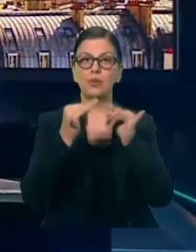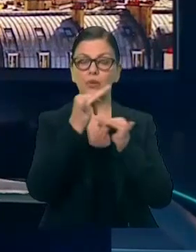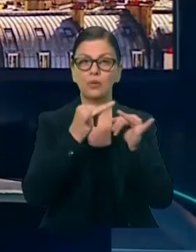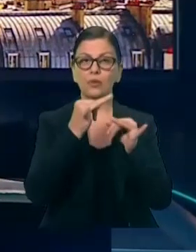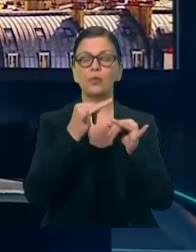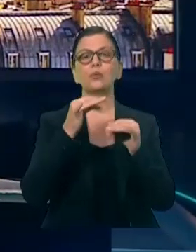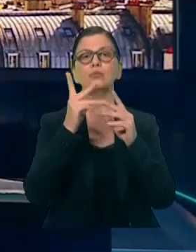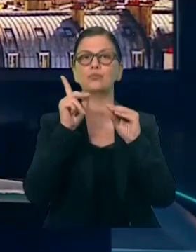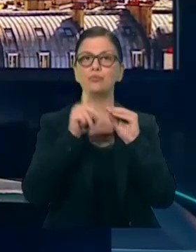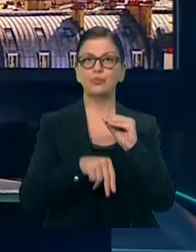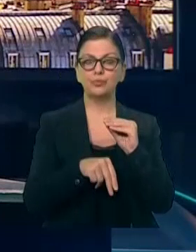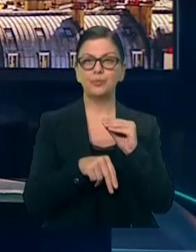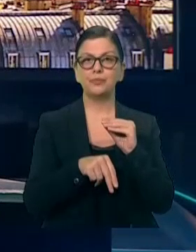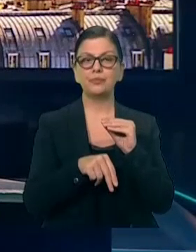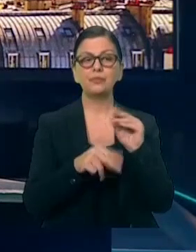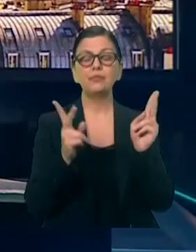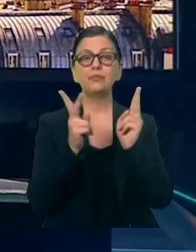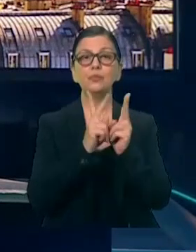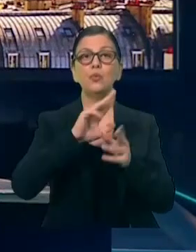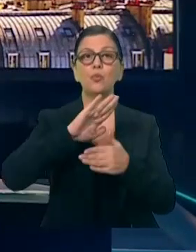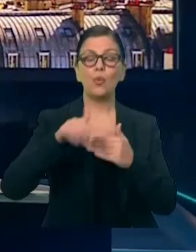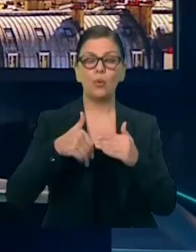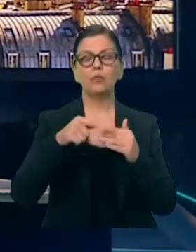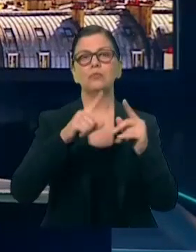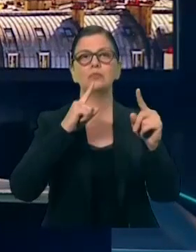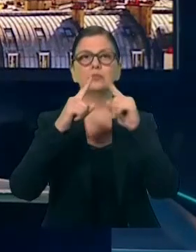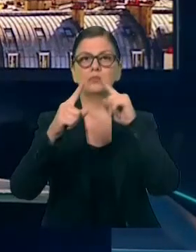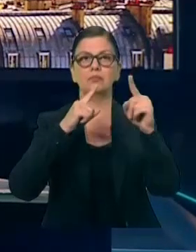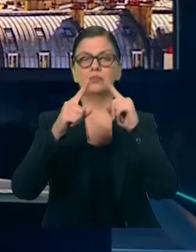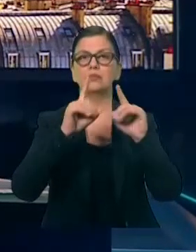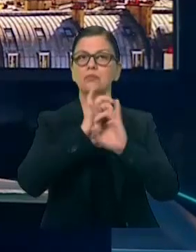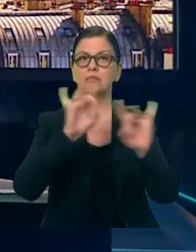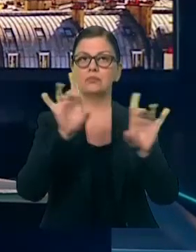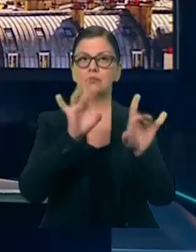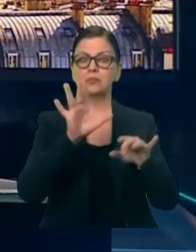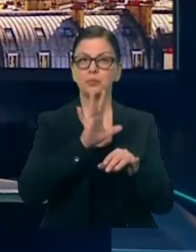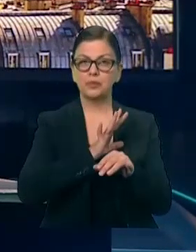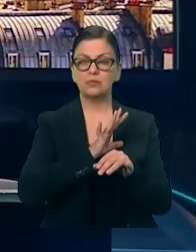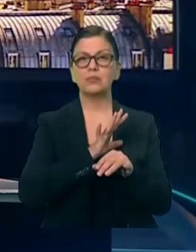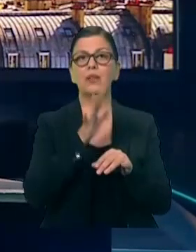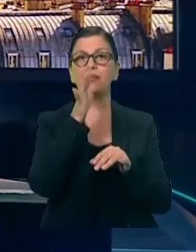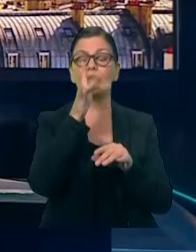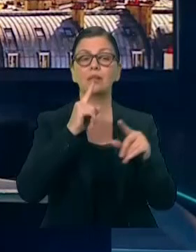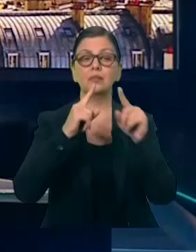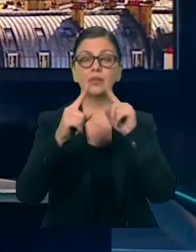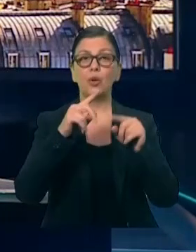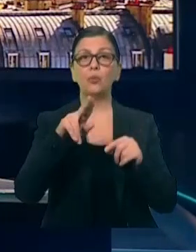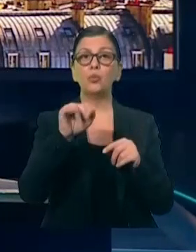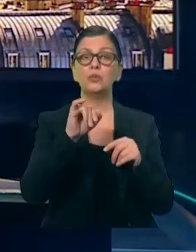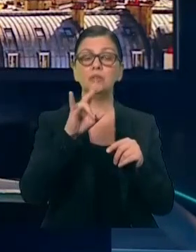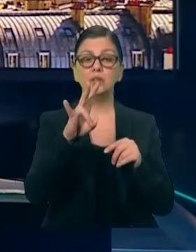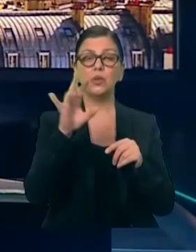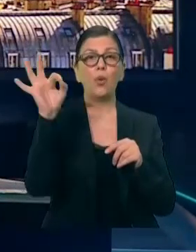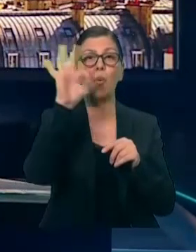baş tutub. Görüşdən sonra hər iki tərəfin iştirakı ilə mətbuat konferansı keçirilib. Konferansda Putin danışıqlarda